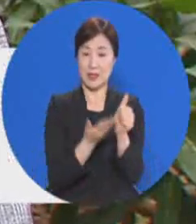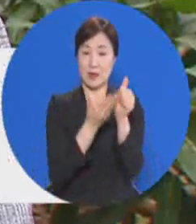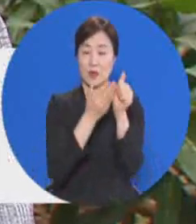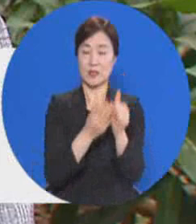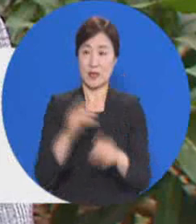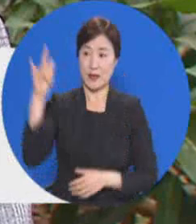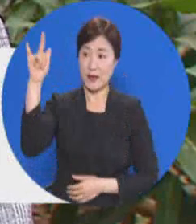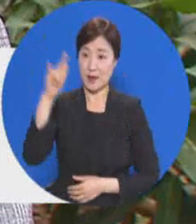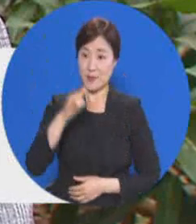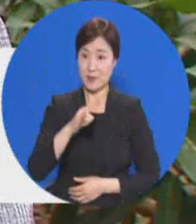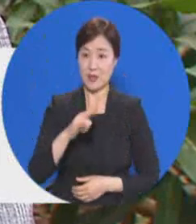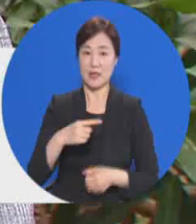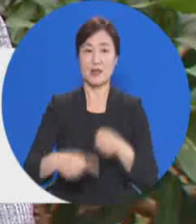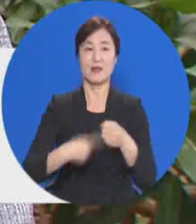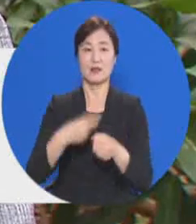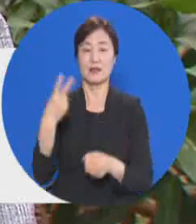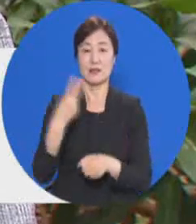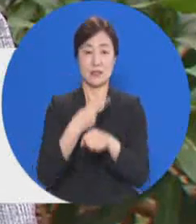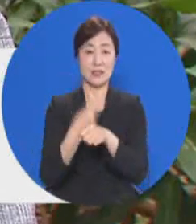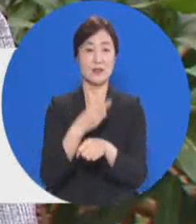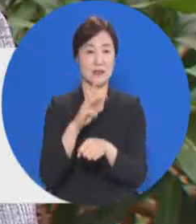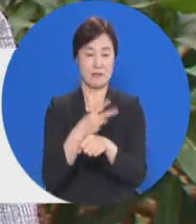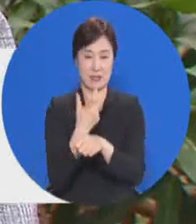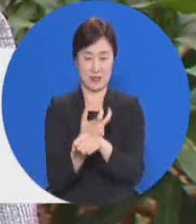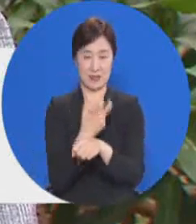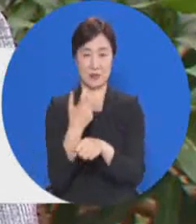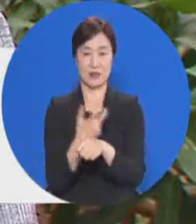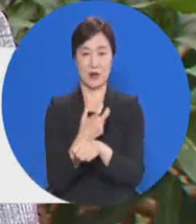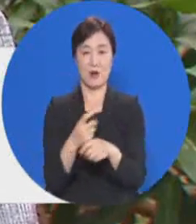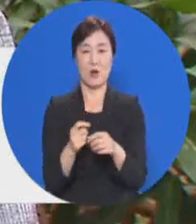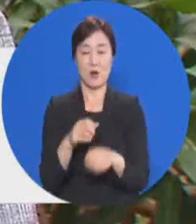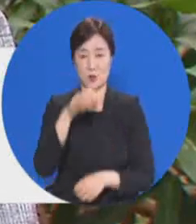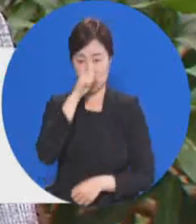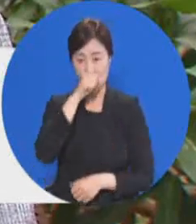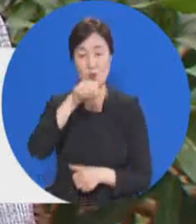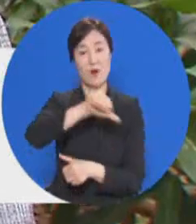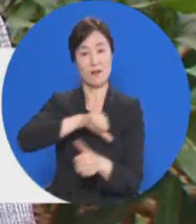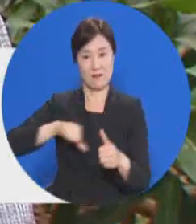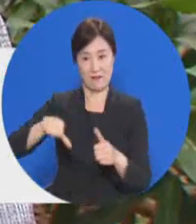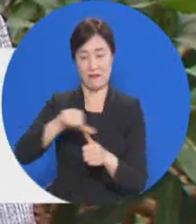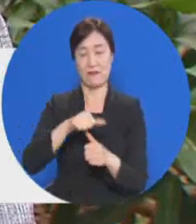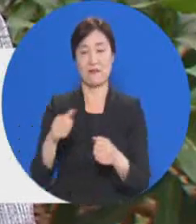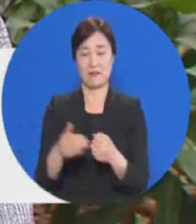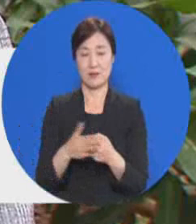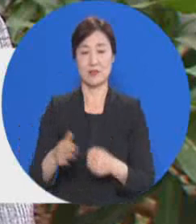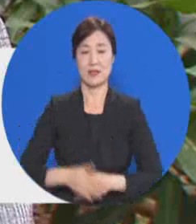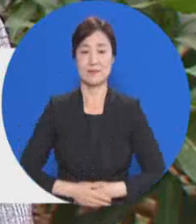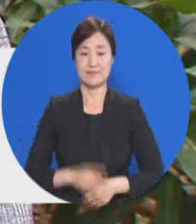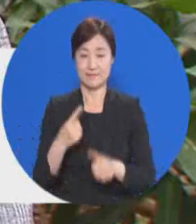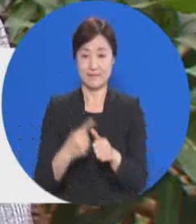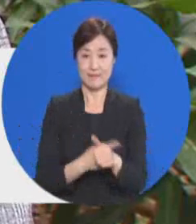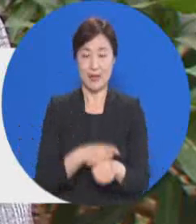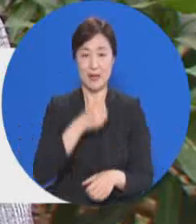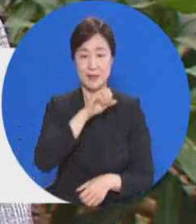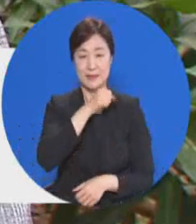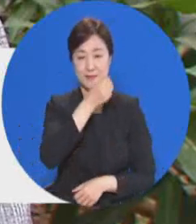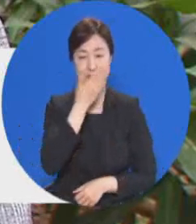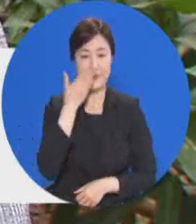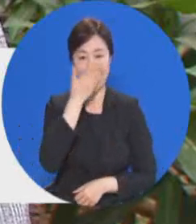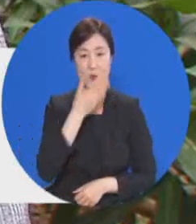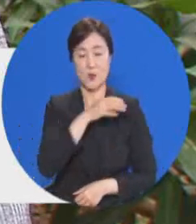일조량이 연간 2370시간으로 굉장히 좋은 환경을 보유하고 있습니다. 따라서 당도